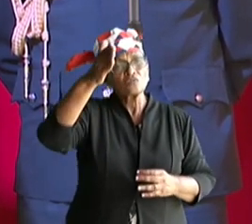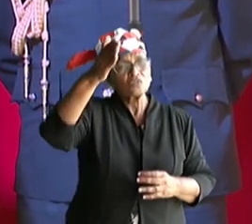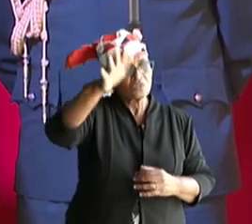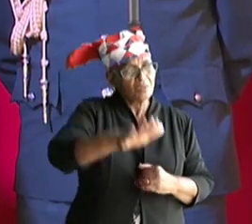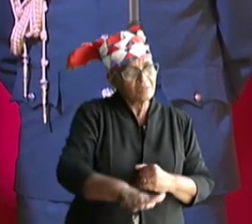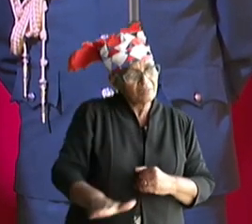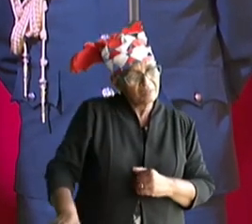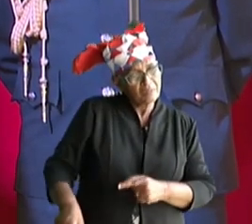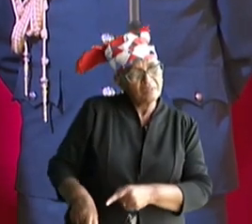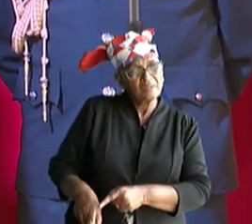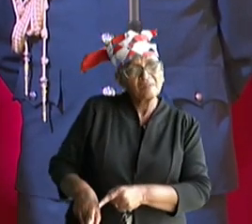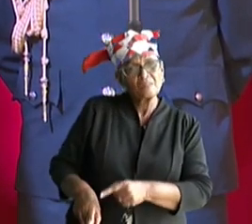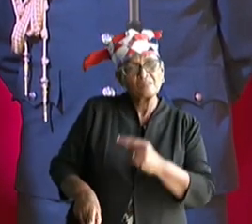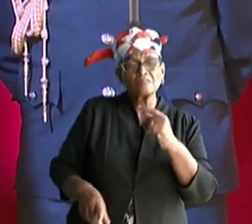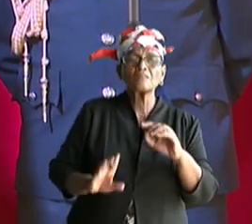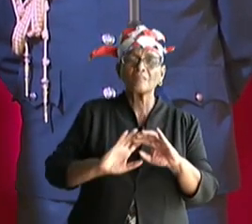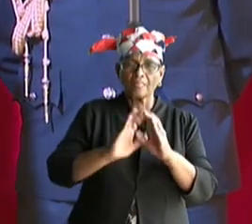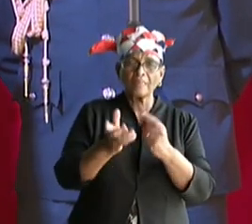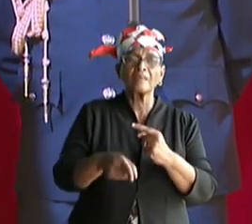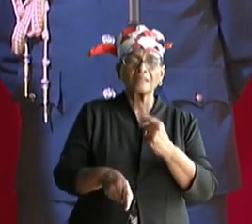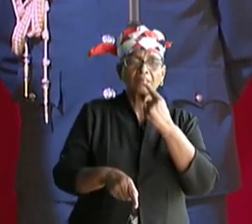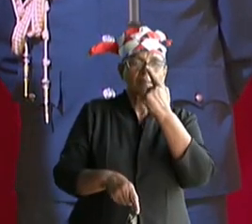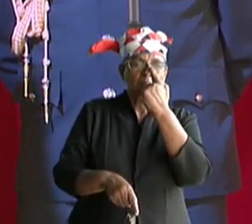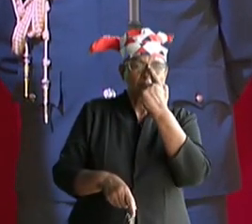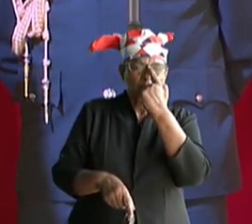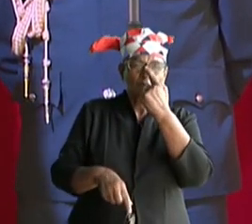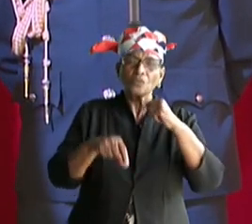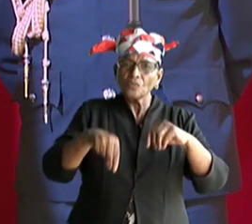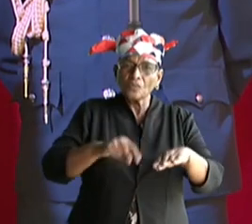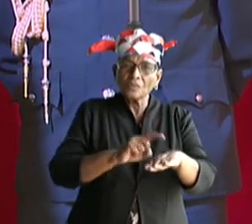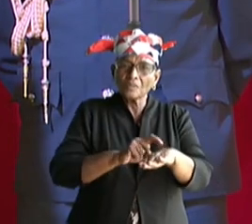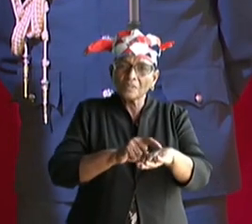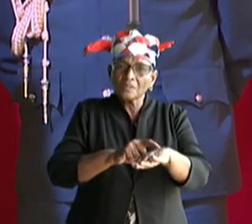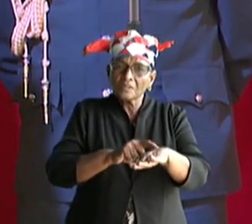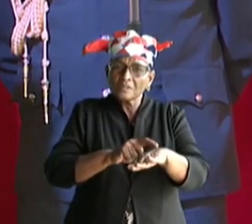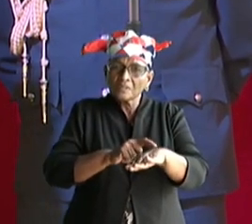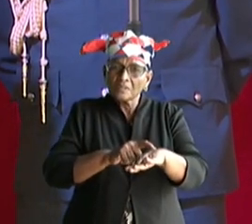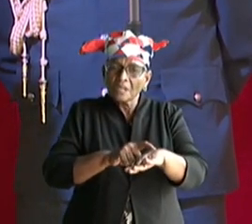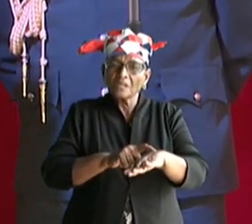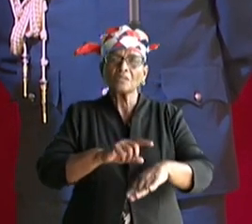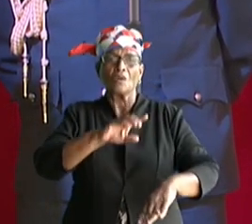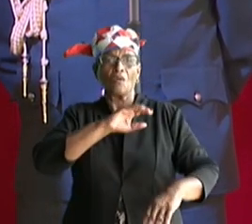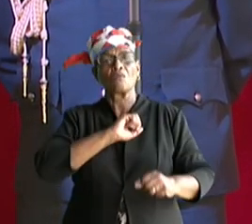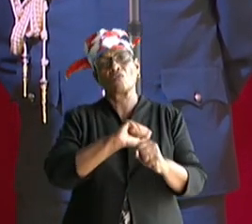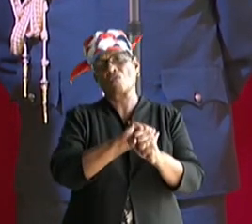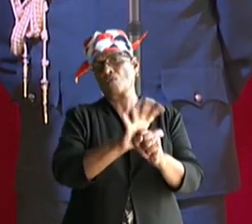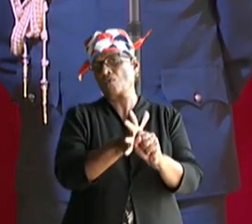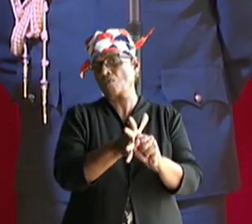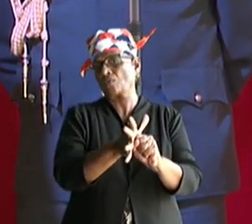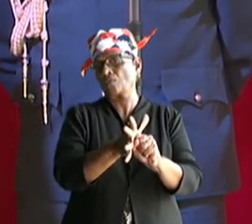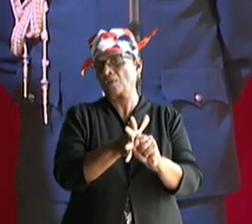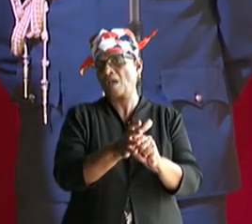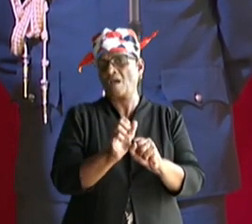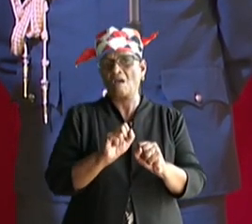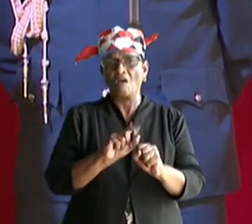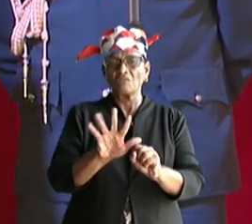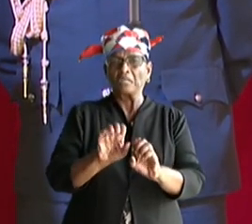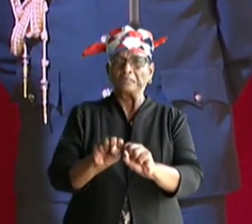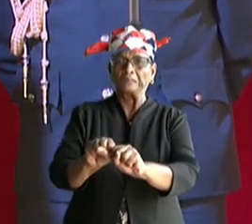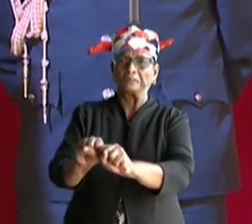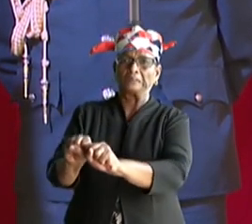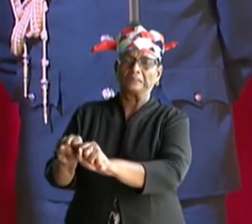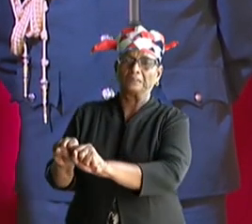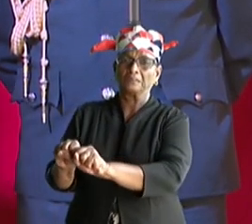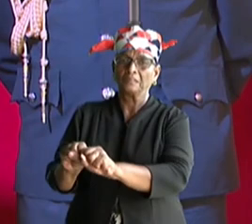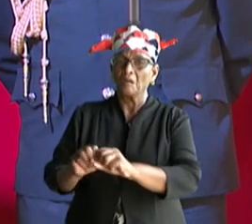kinderen. Dit alles in een tijd waarin we ook het coronavirus moeten bestrijden.